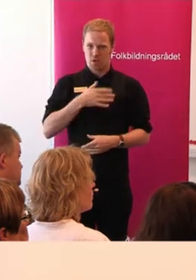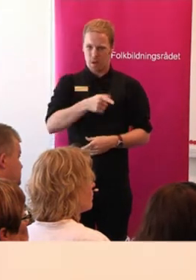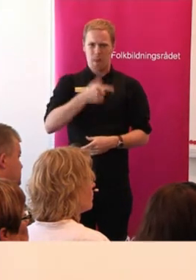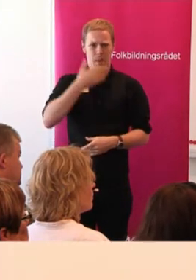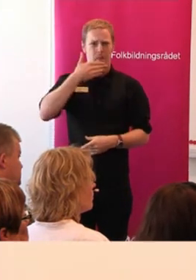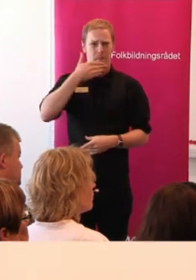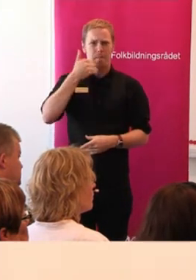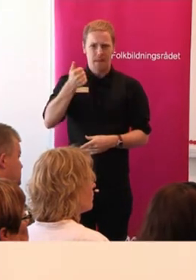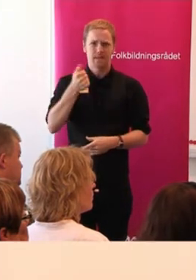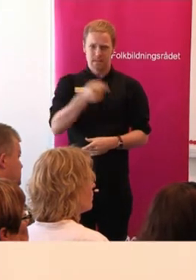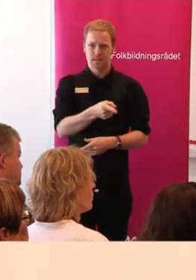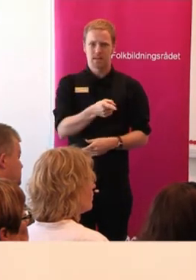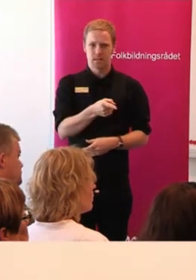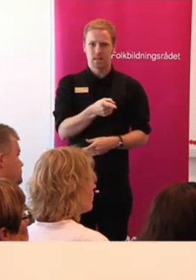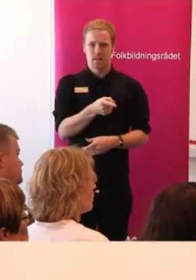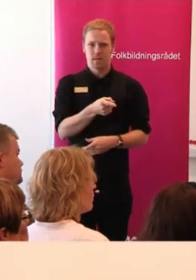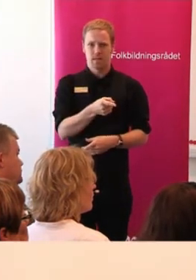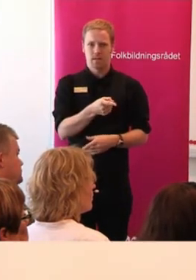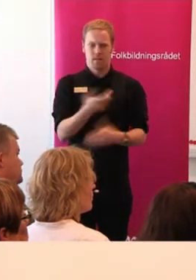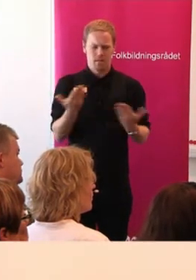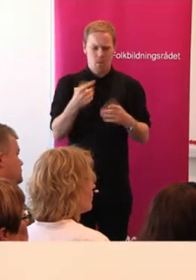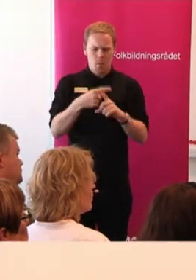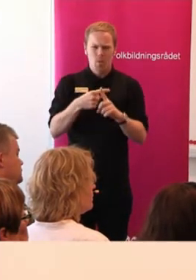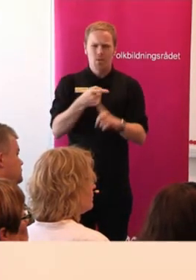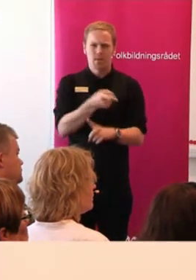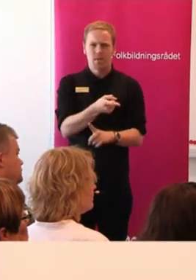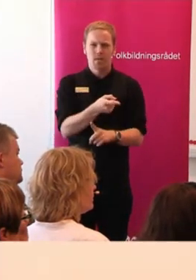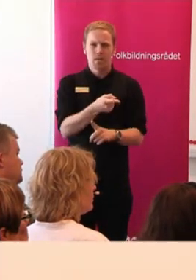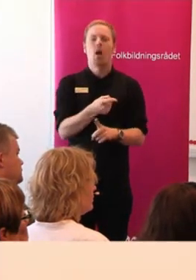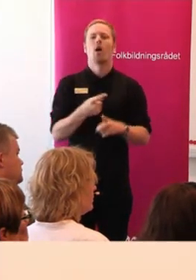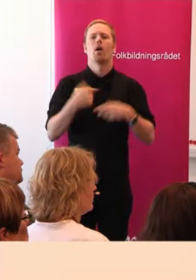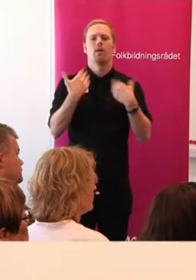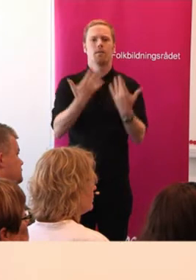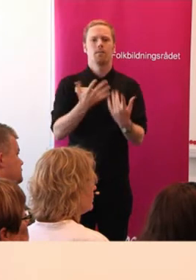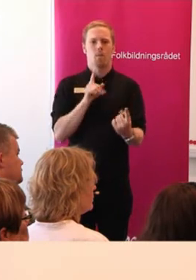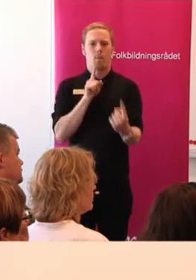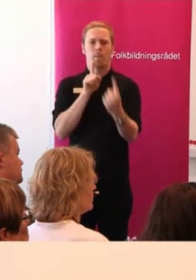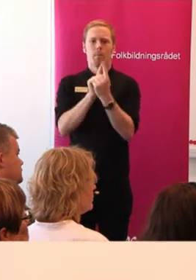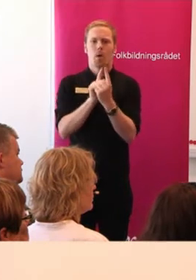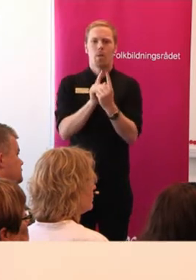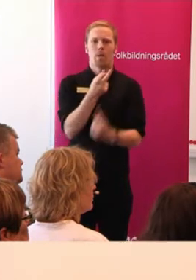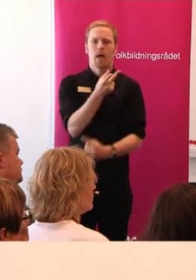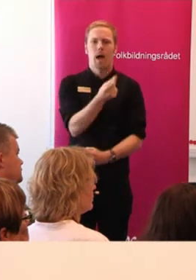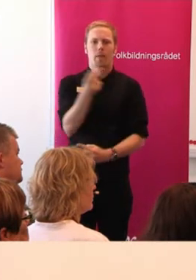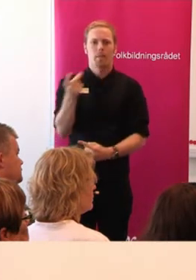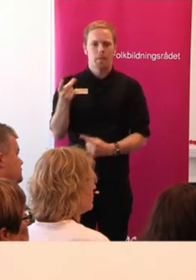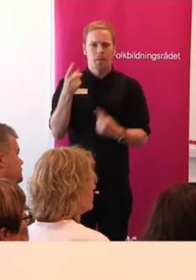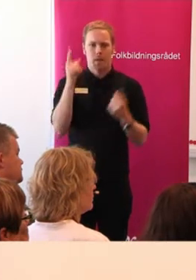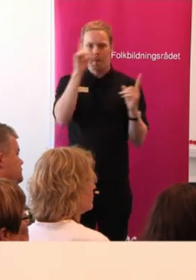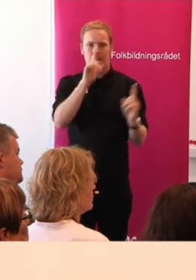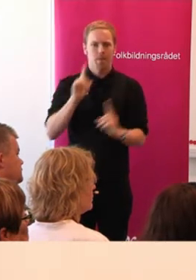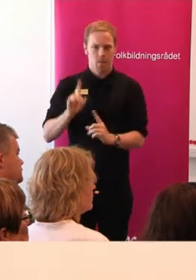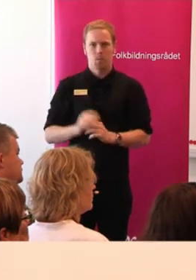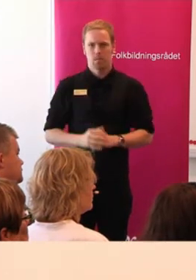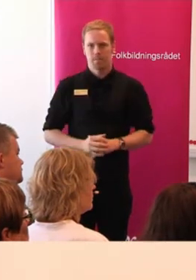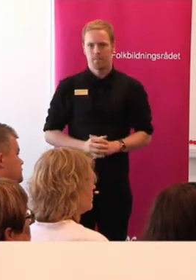bästa med det, att man faktiskt får möta, så att säga, andra människor.